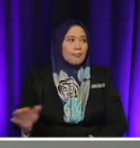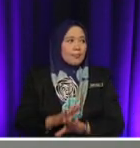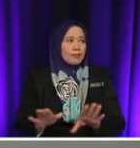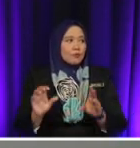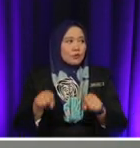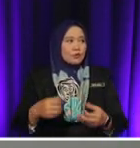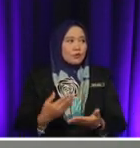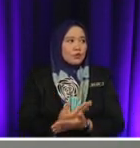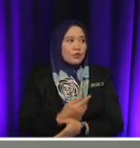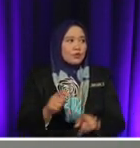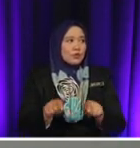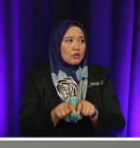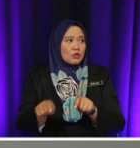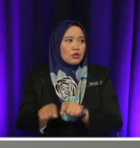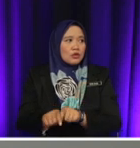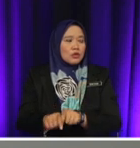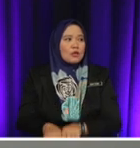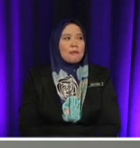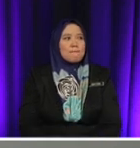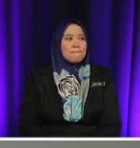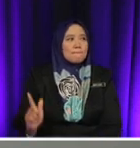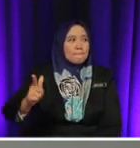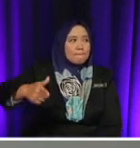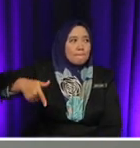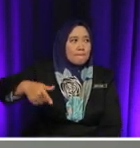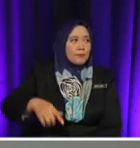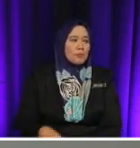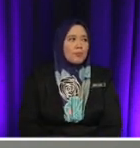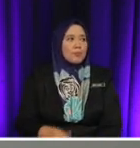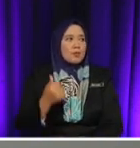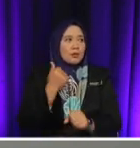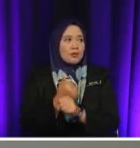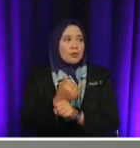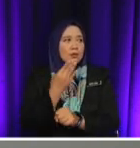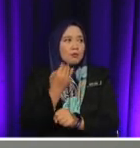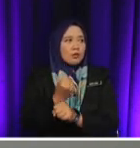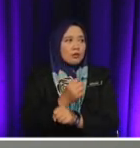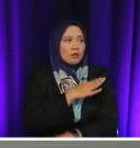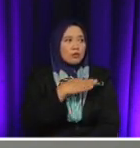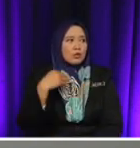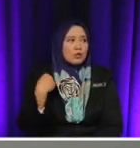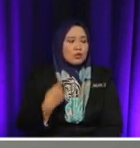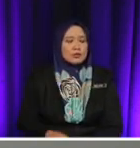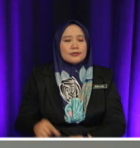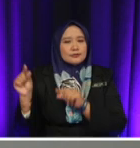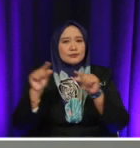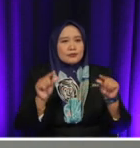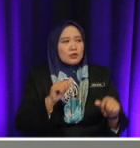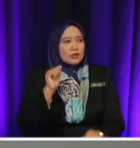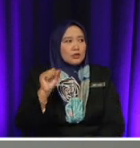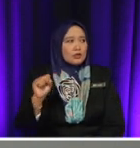Aran batu dan asli kita buat satu markah dan juga jika digunakan tanpa kawalan bahan-bahan tersebut akan